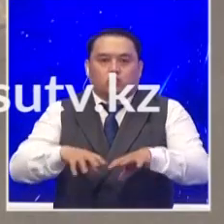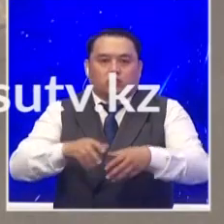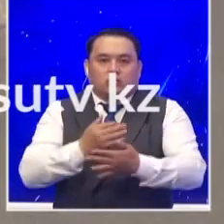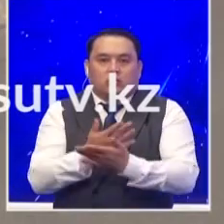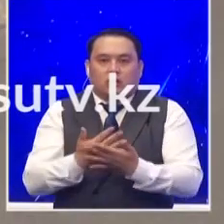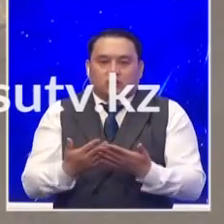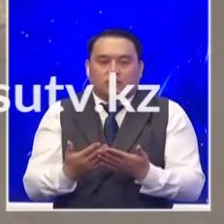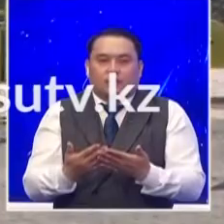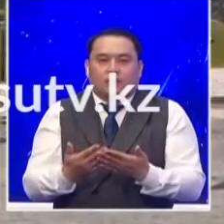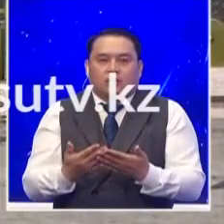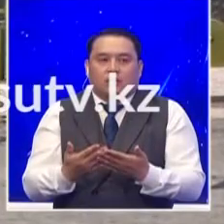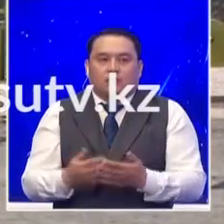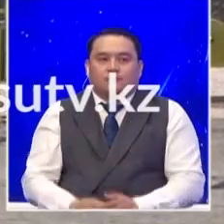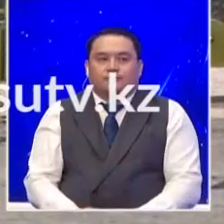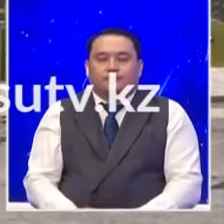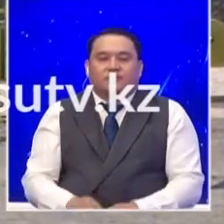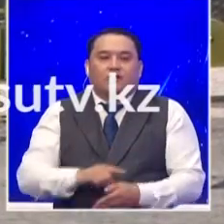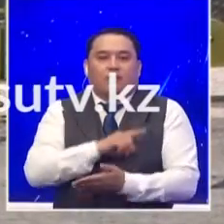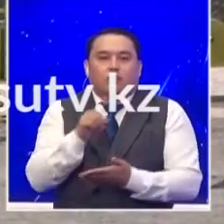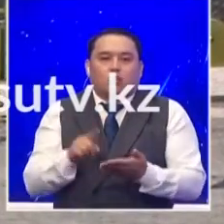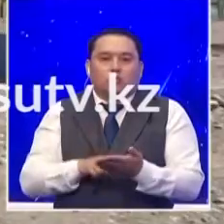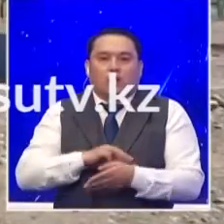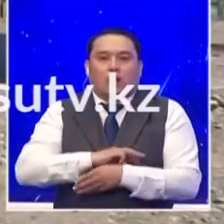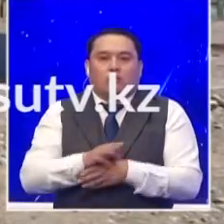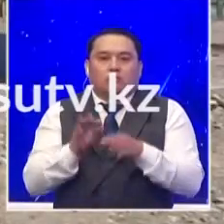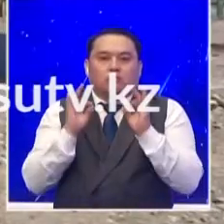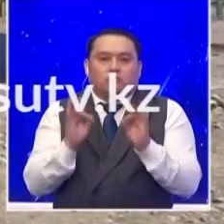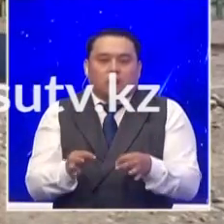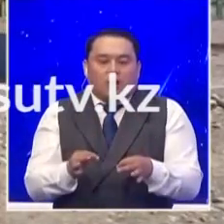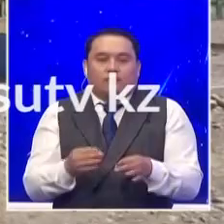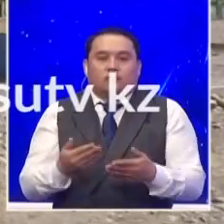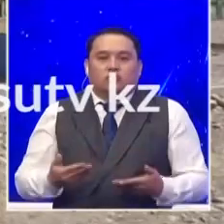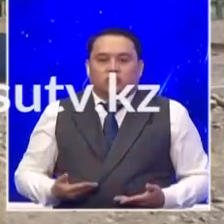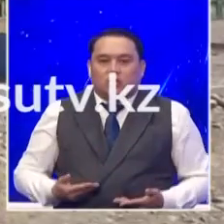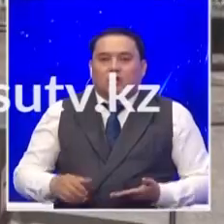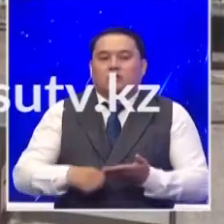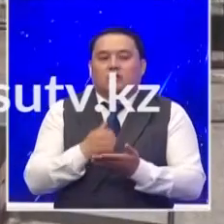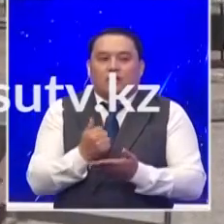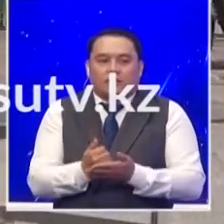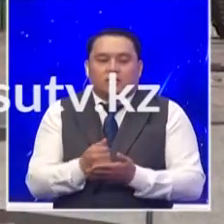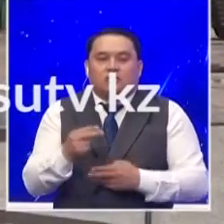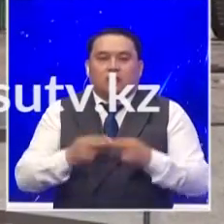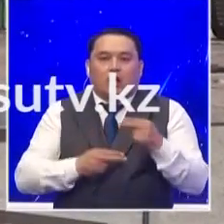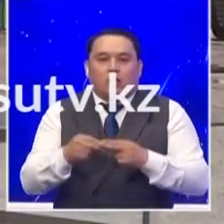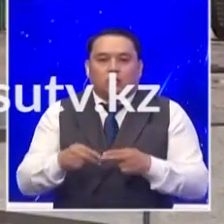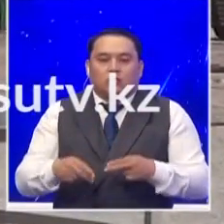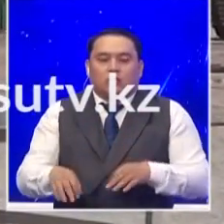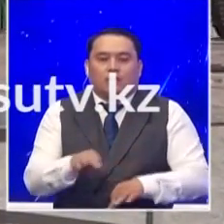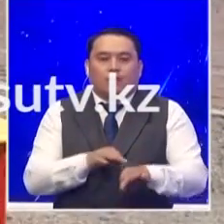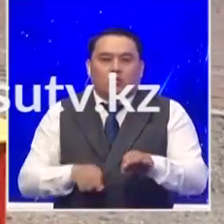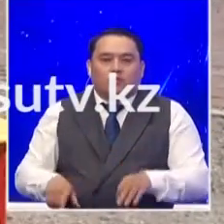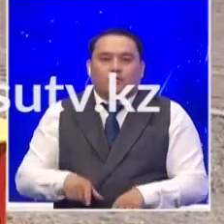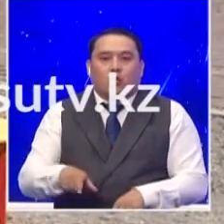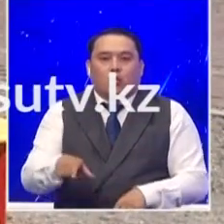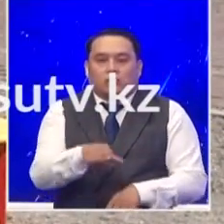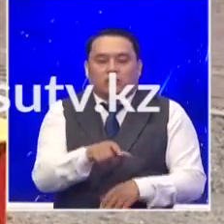далее. Вопрос обеспечения жителей правильным досугом также в приоритете. На строительство